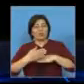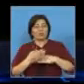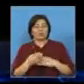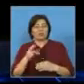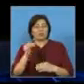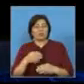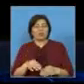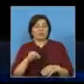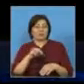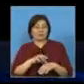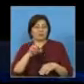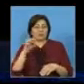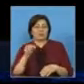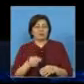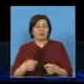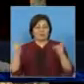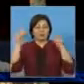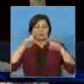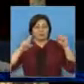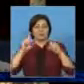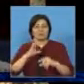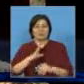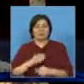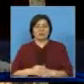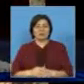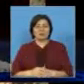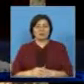создать атмосферу удивительной волшебной сказки.